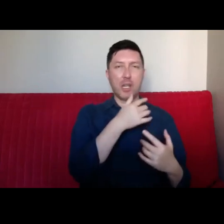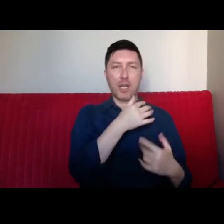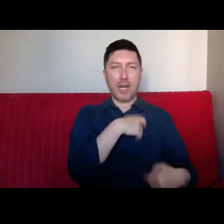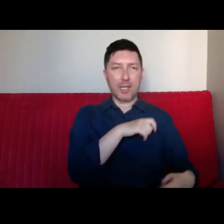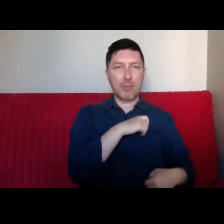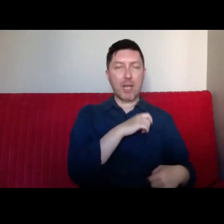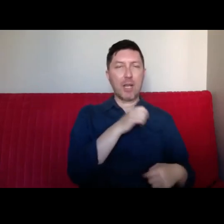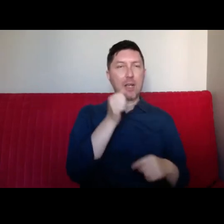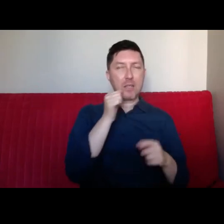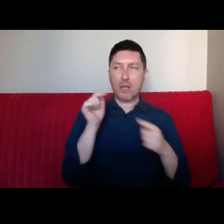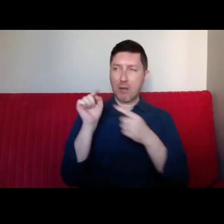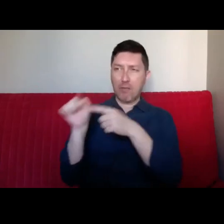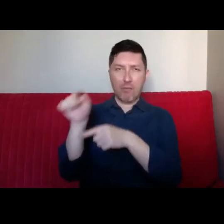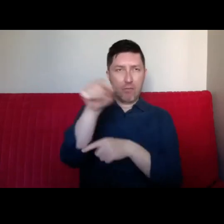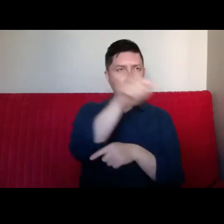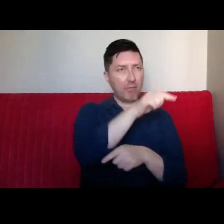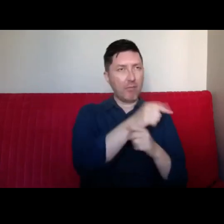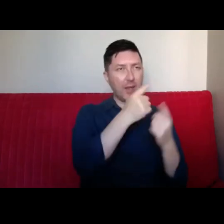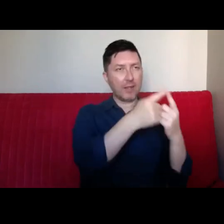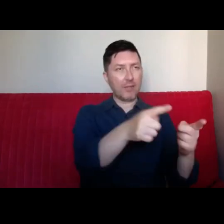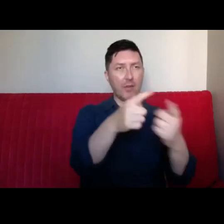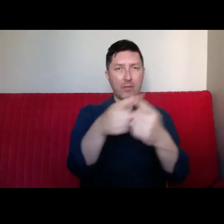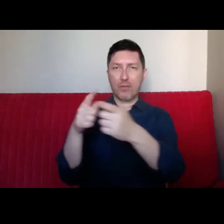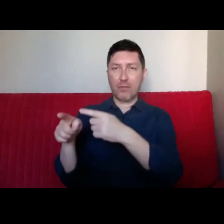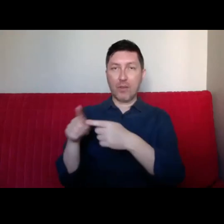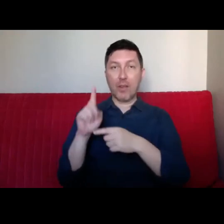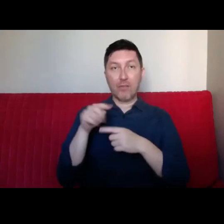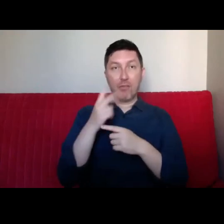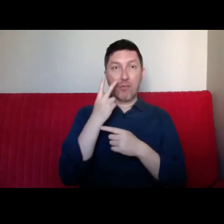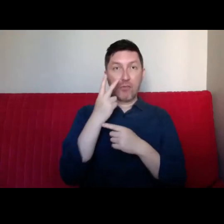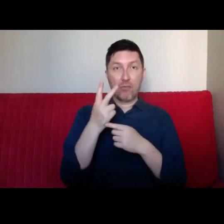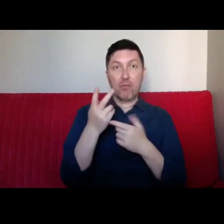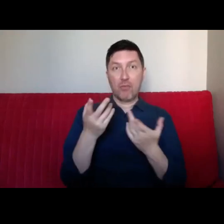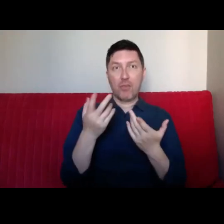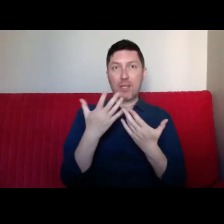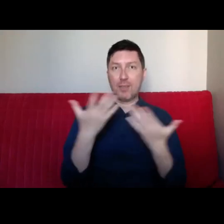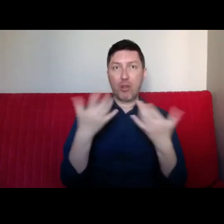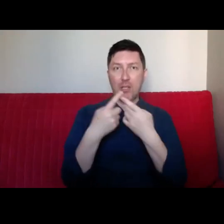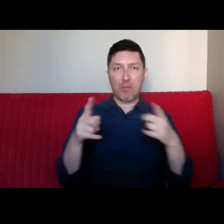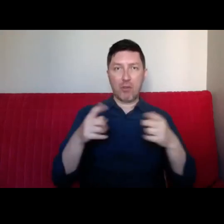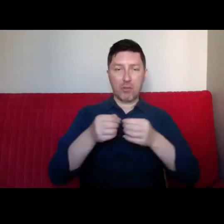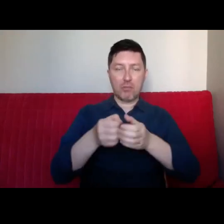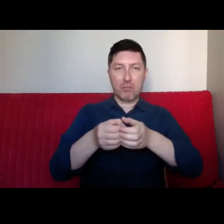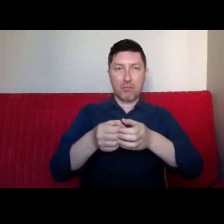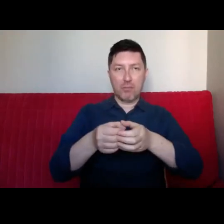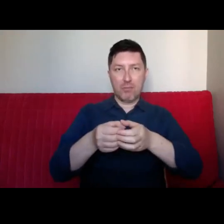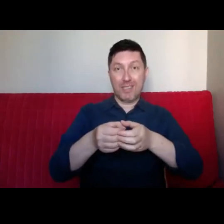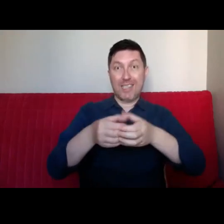mais c'était la taille. Il faut qu'on atteigne une certaine capacité pour